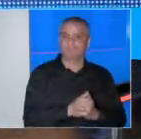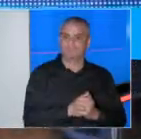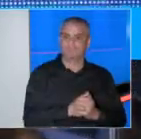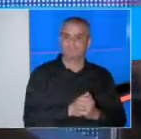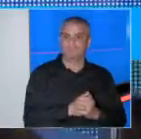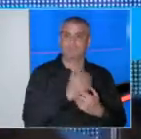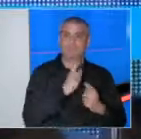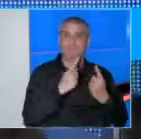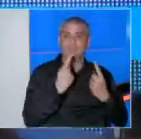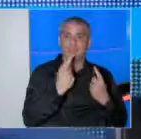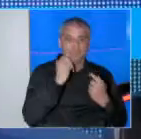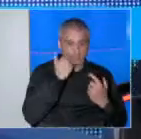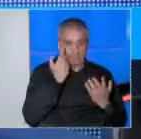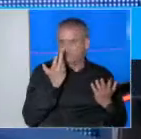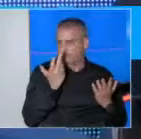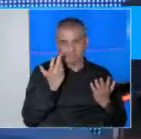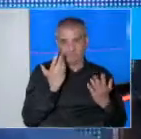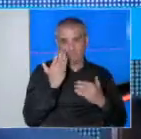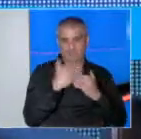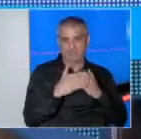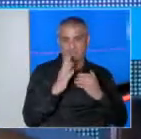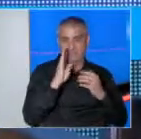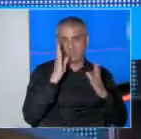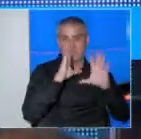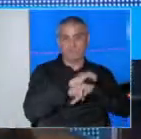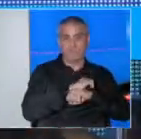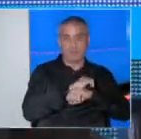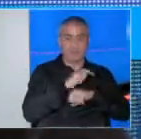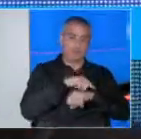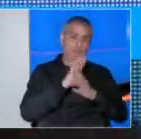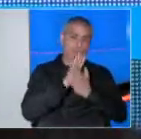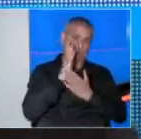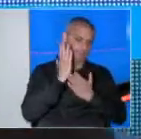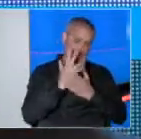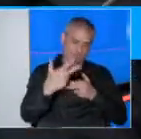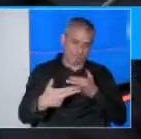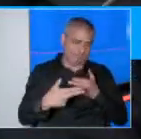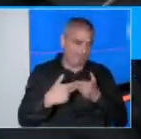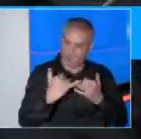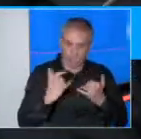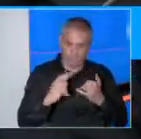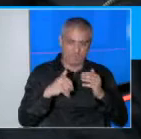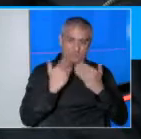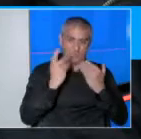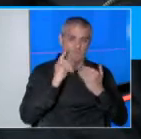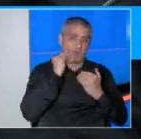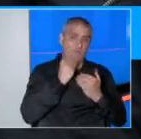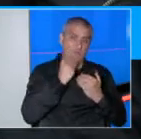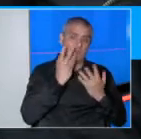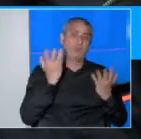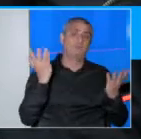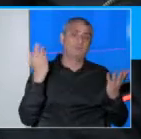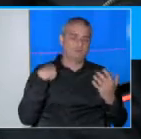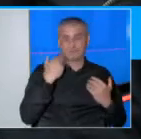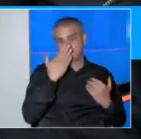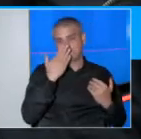אם זה יקרה מחר, זה כבר לקראת סוף המנדט. המנדט נגמר ברביעי בלילה. בחצות, אז אנחנו כבר מתקרבים, זה לא יקרה היום בבוקר ולא בצהריים, ואני